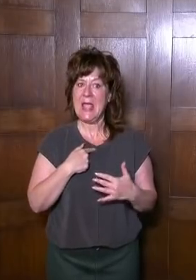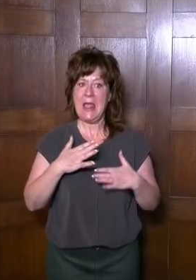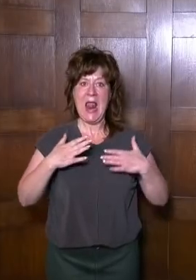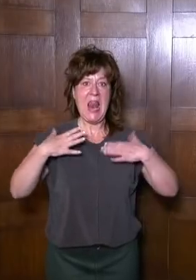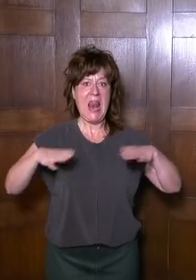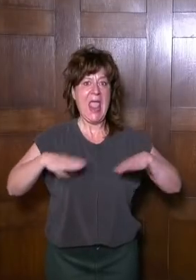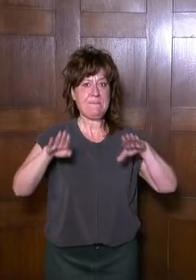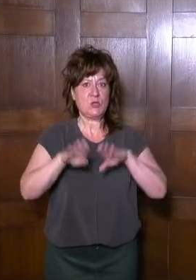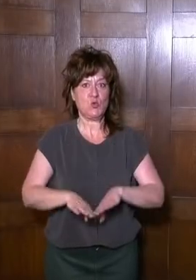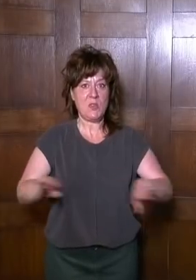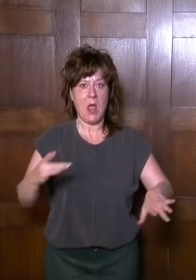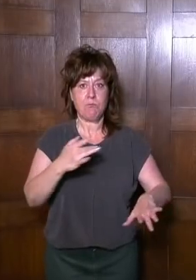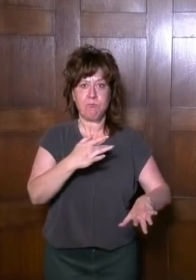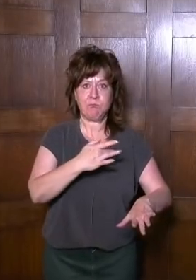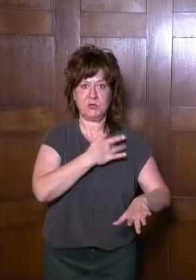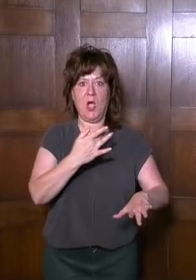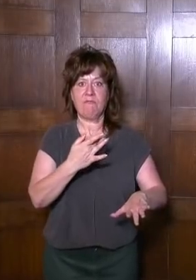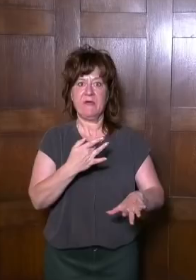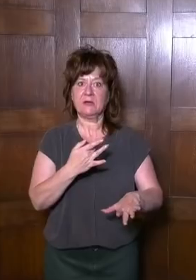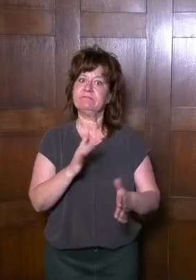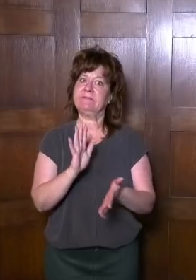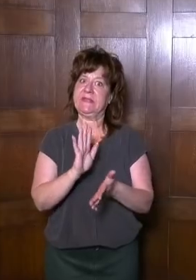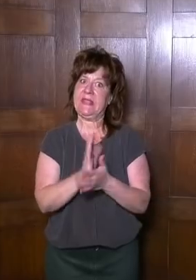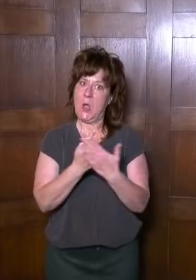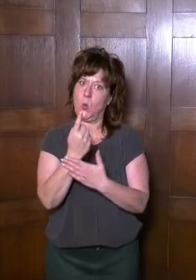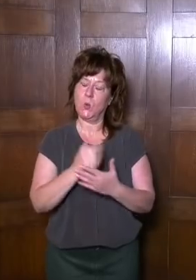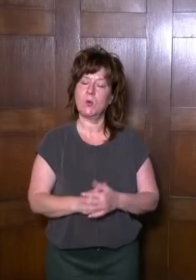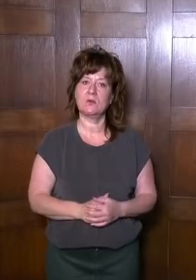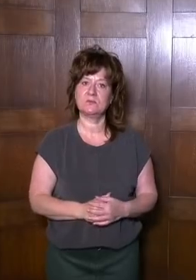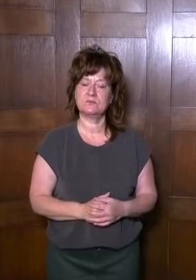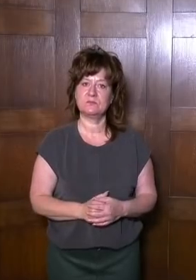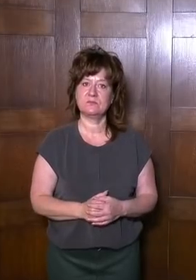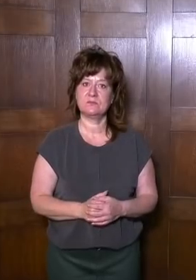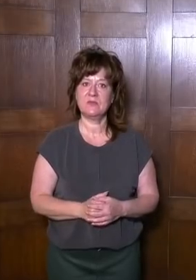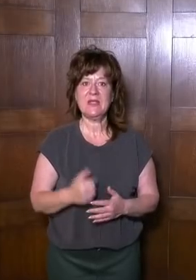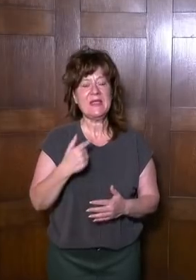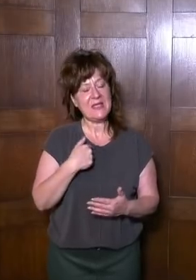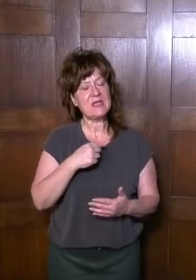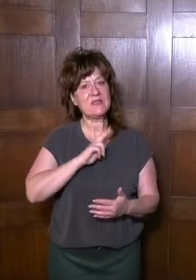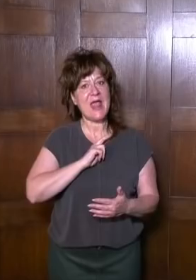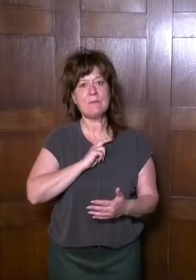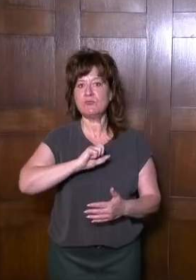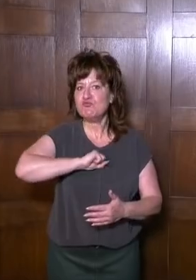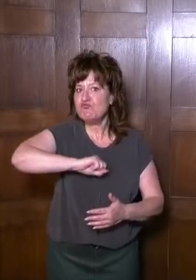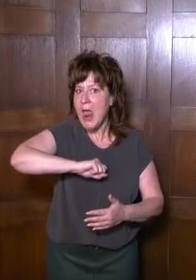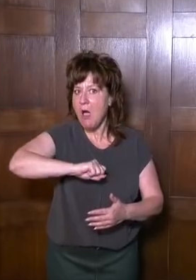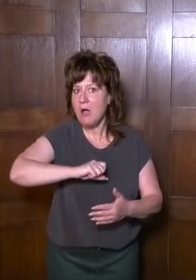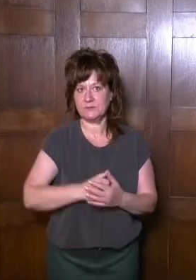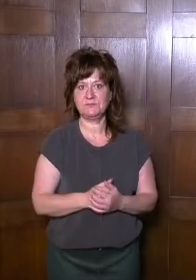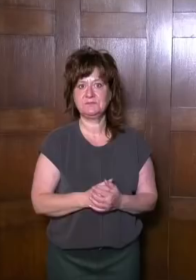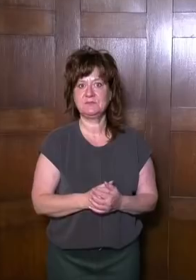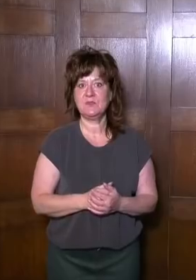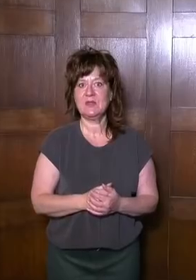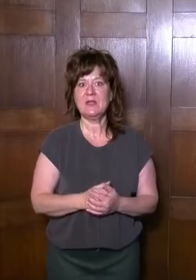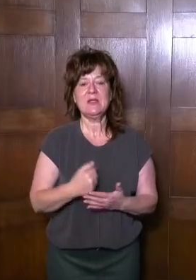die jeden hier erfüllt. Herr Hühn, bitte. Ja, dann versuche ich es vielleicht etwas schneller zu schaffen. Ja, ich beziehe